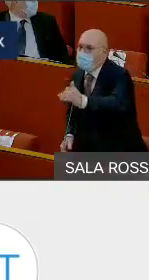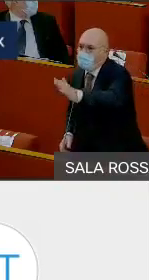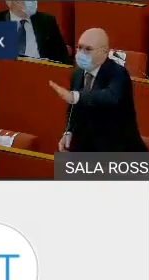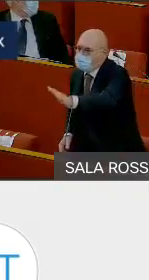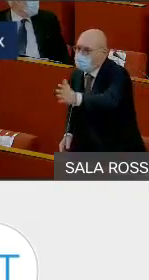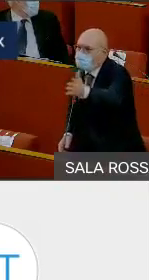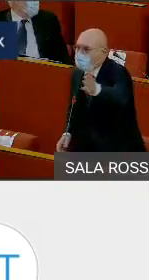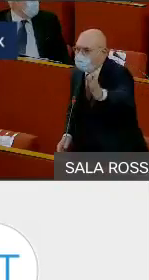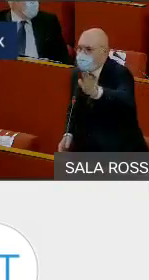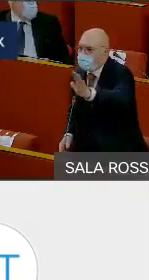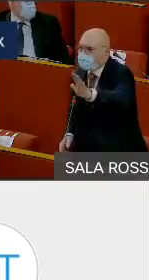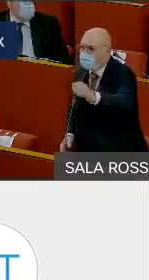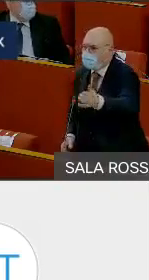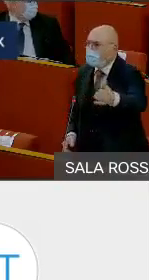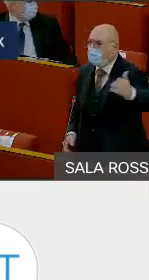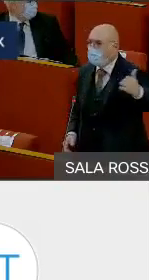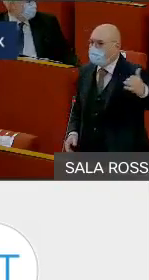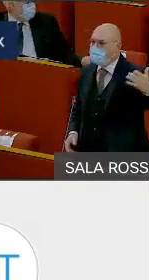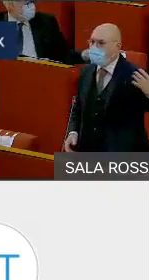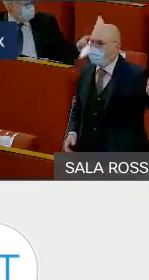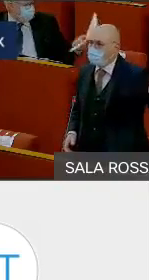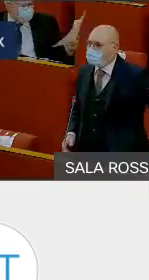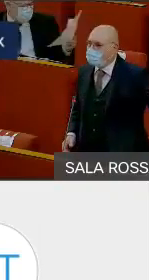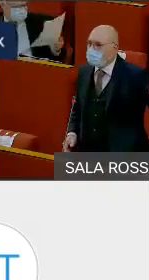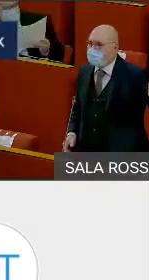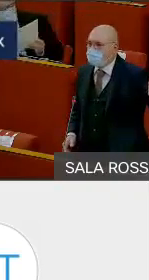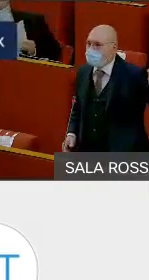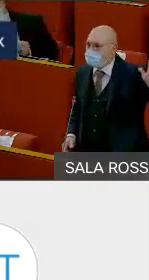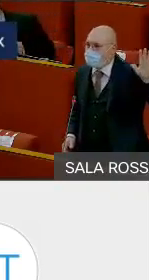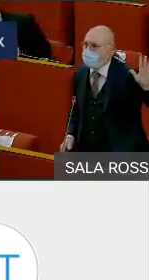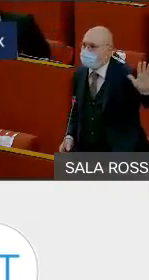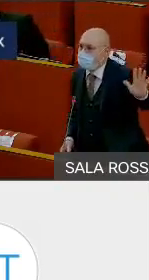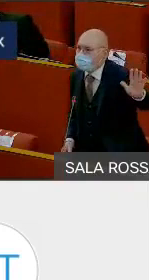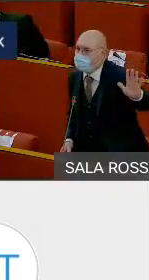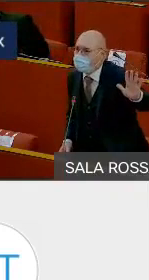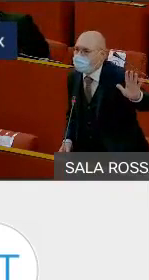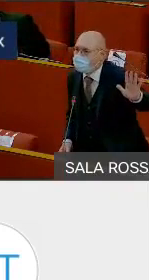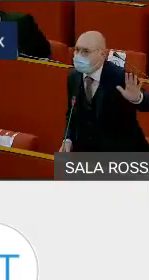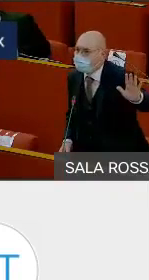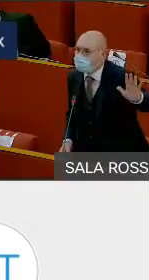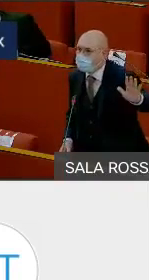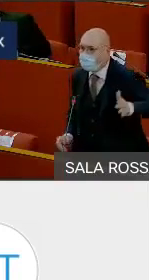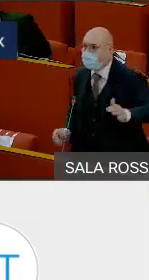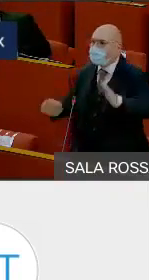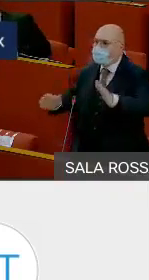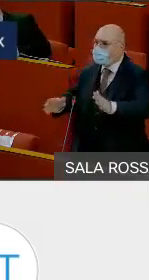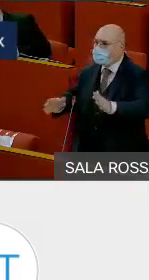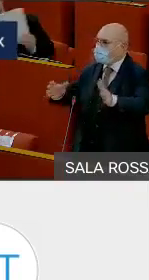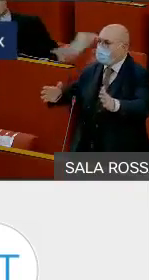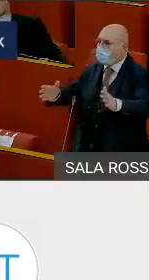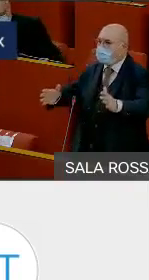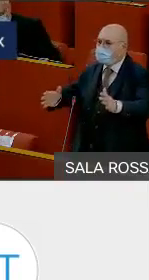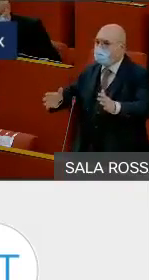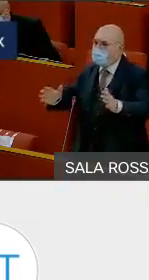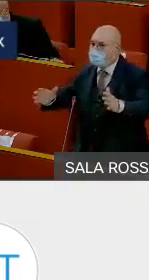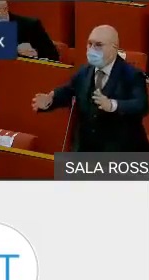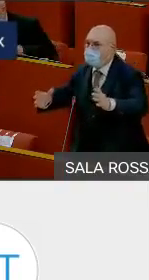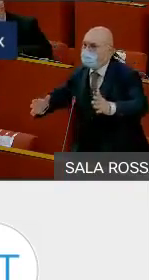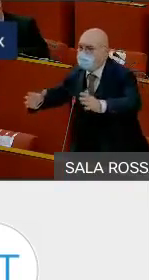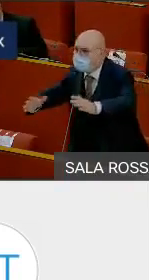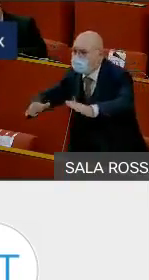a spese tu e basta che lo fi oppure io l'incarico ad assere e ti faccio pagare questa cifra qua e signor paolo mantovani